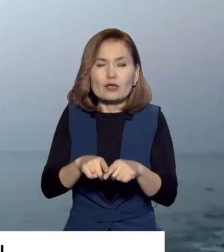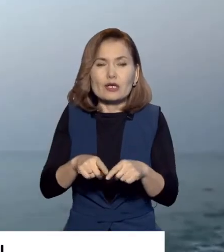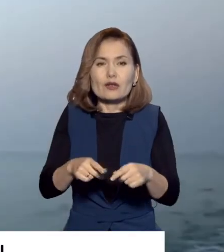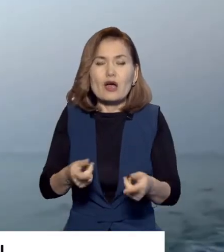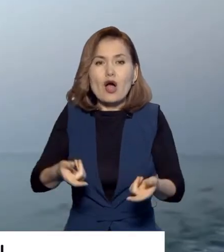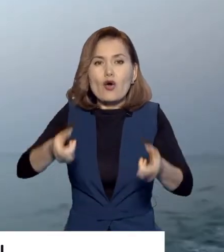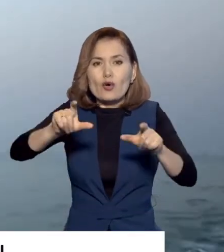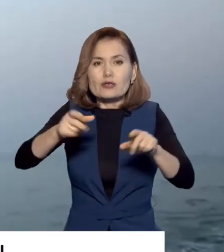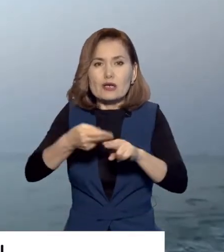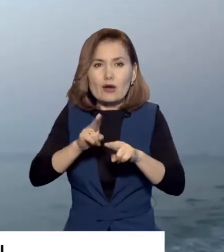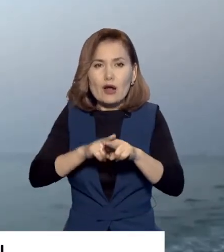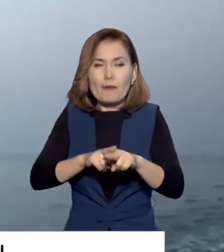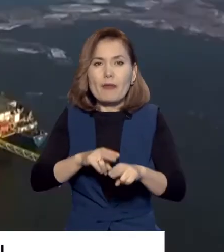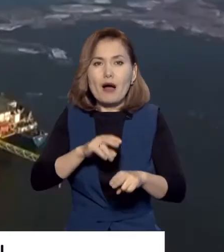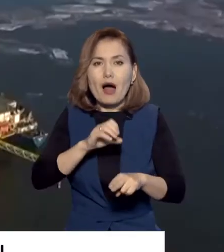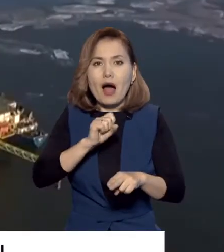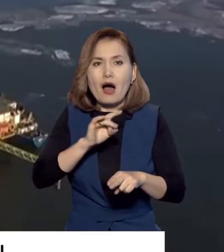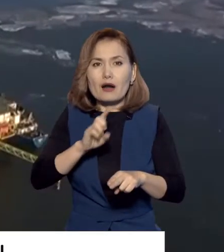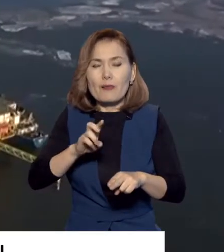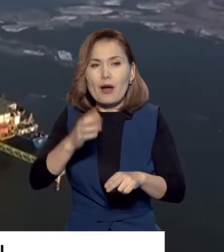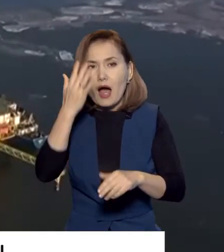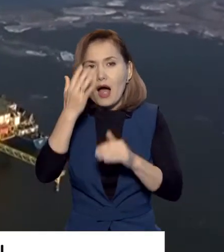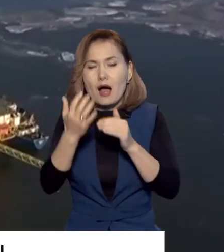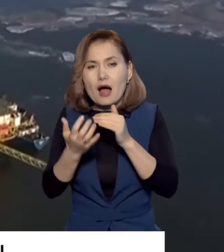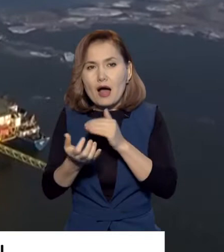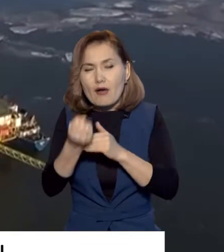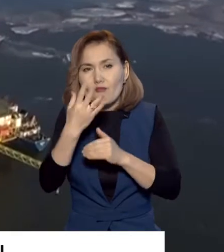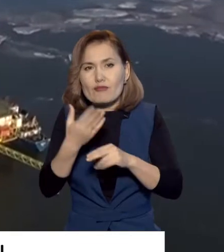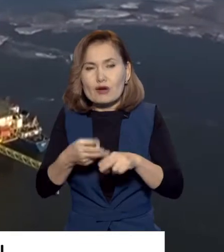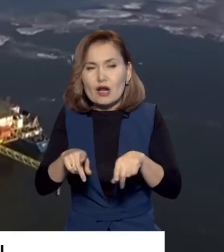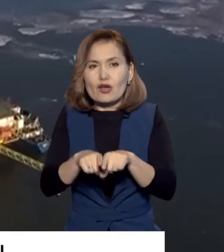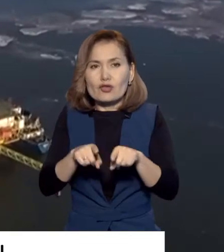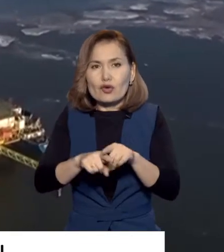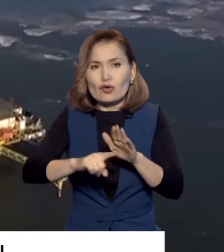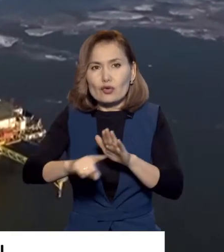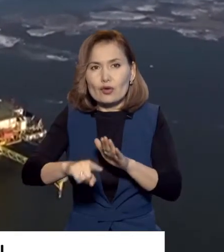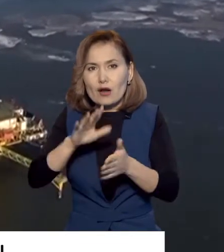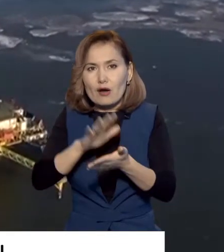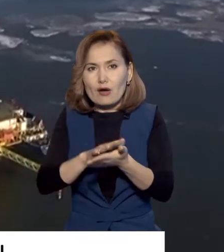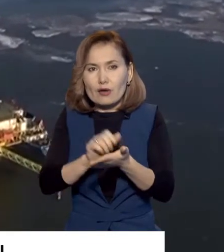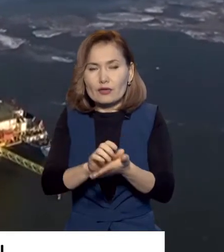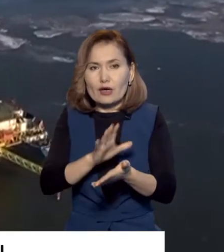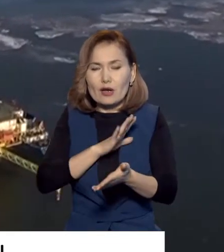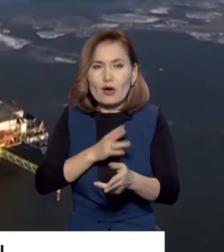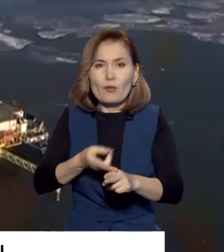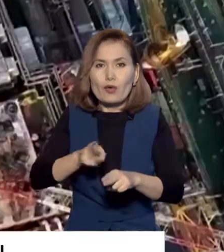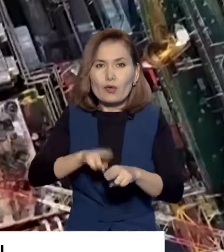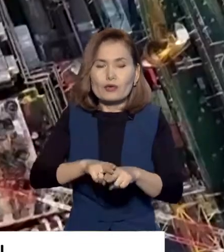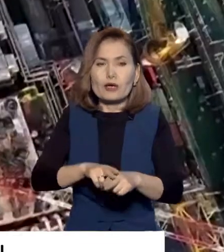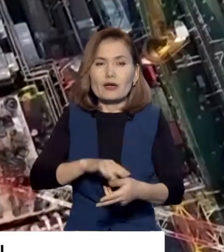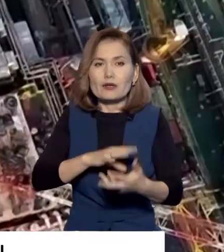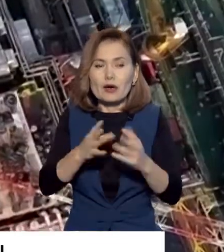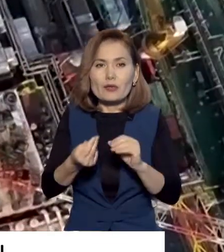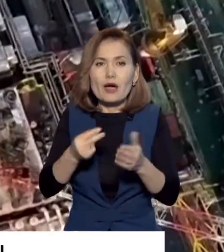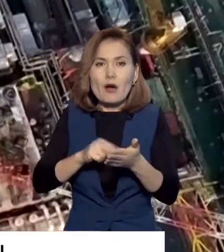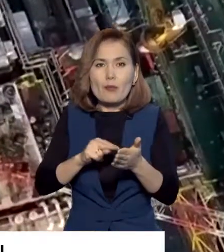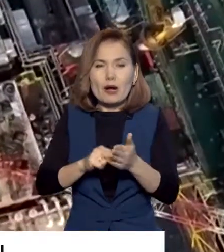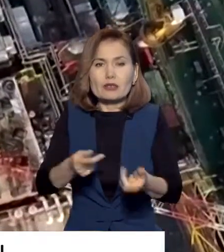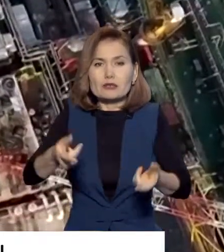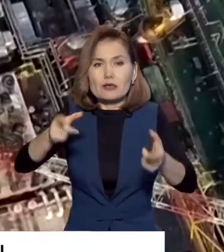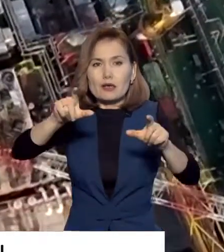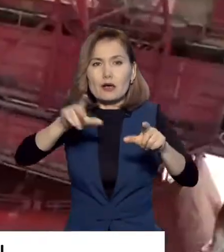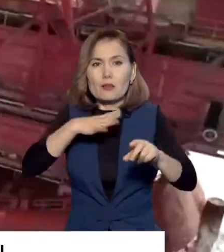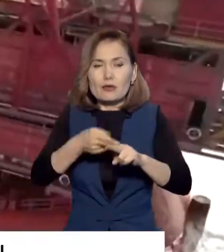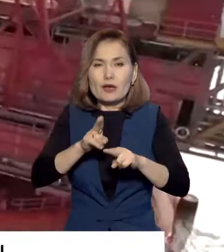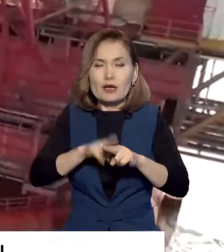араб әмірліктеріне дрондармен шабуылдауы. Коронавирустың омикрон штамы сұранысты қатты төмендетпейді деген болжам себепші. Кейбір